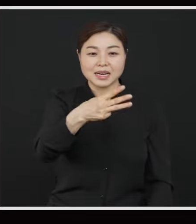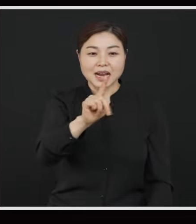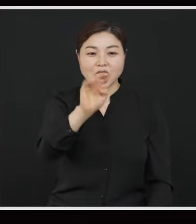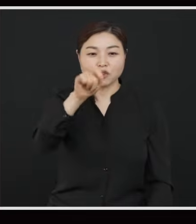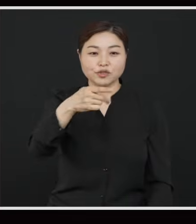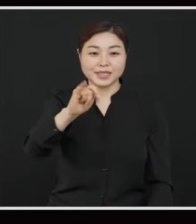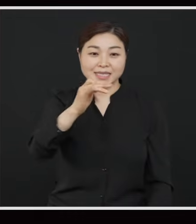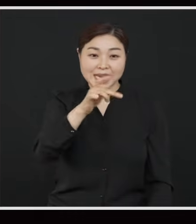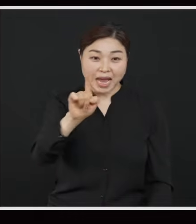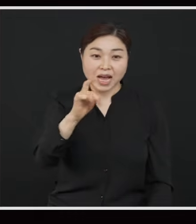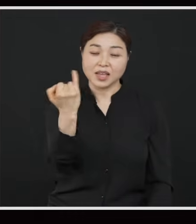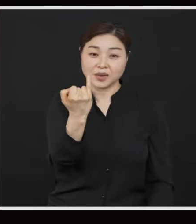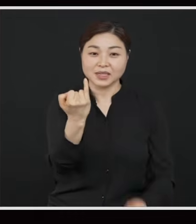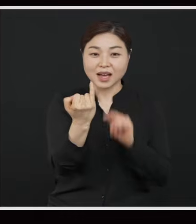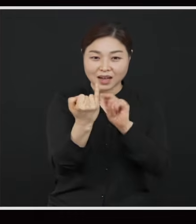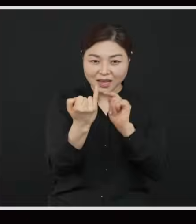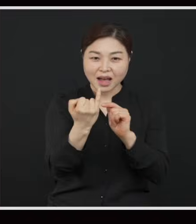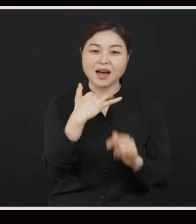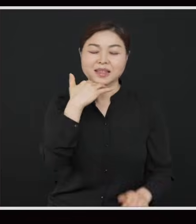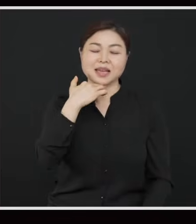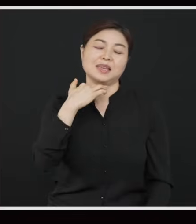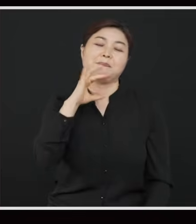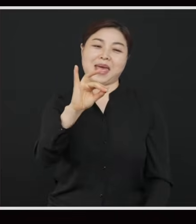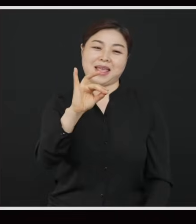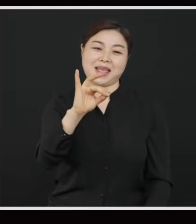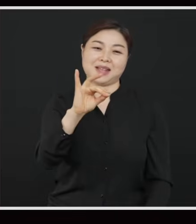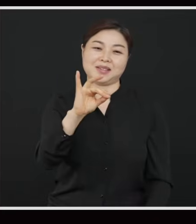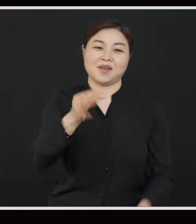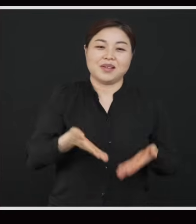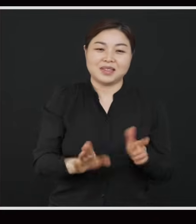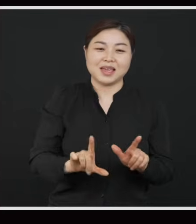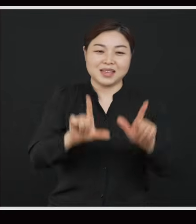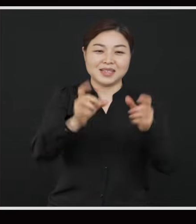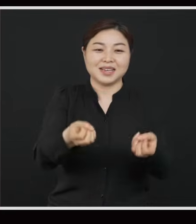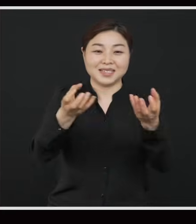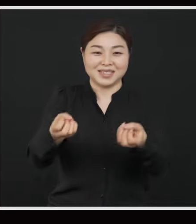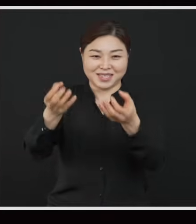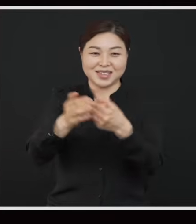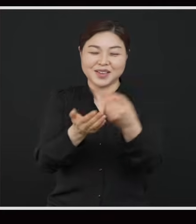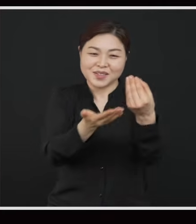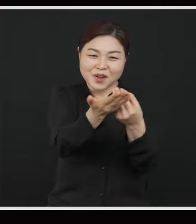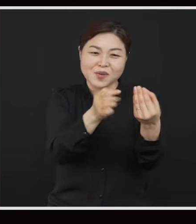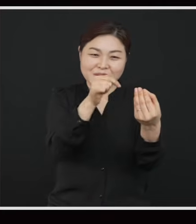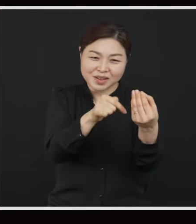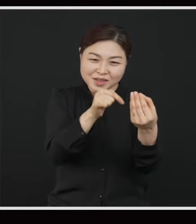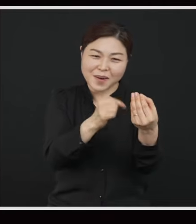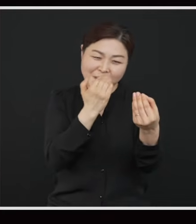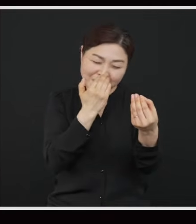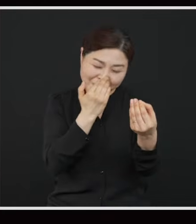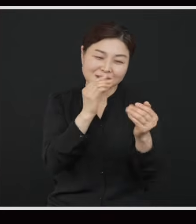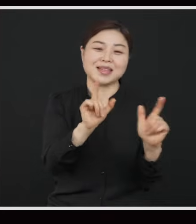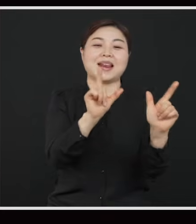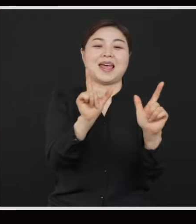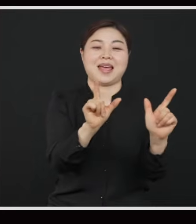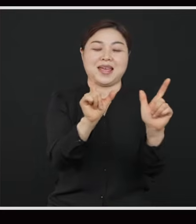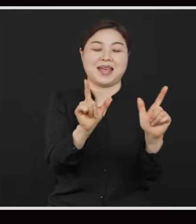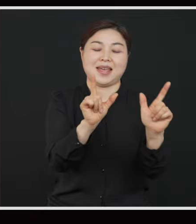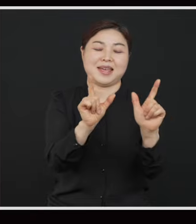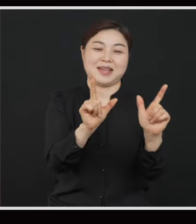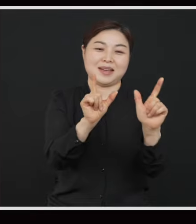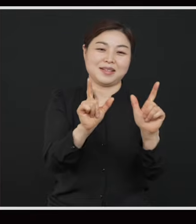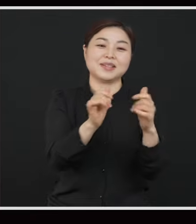할머니가 100세 생일 잔치를 하게 됩니다. 그래서 이 마을, 산골 마을에 낙도에다가 거기에서 산골 마을에